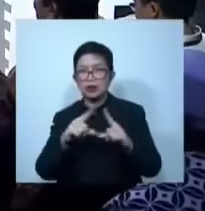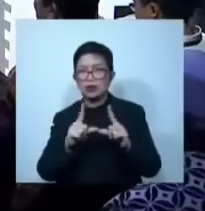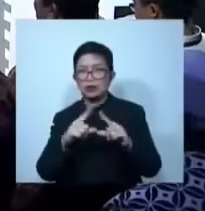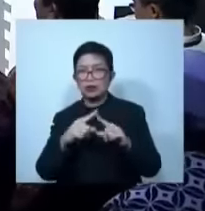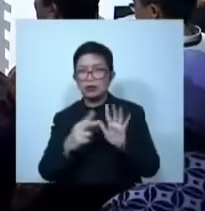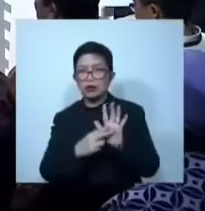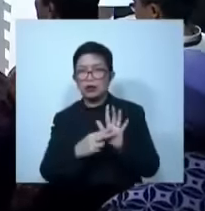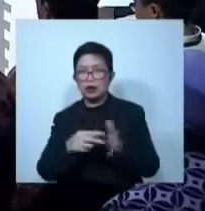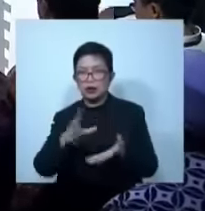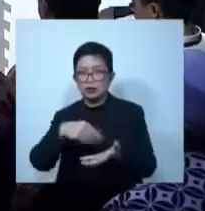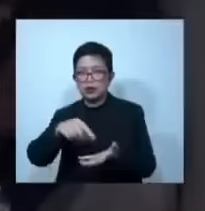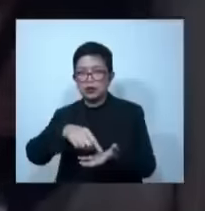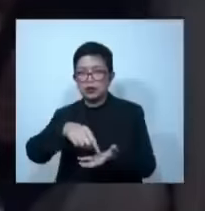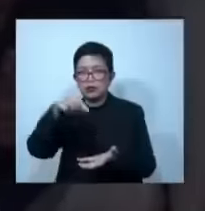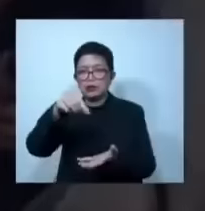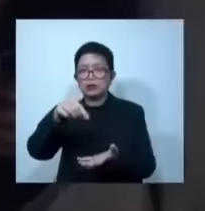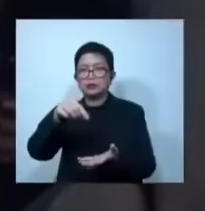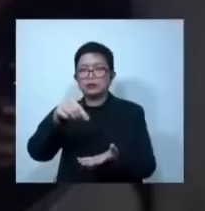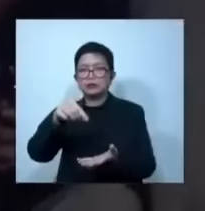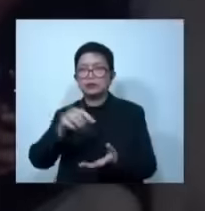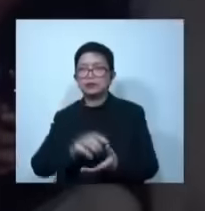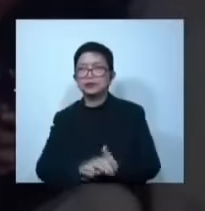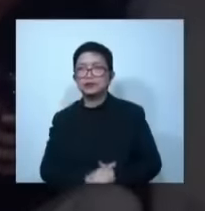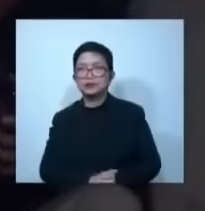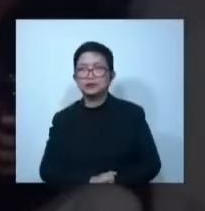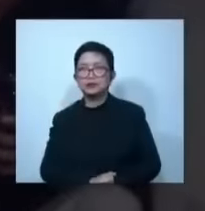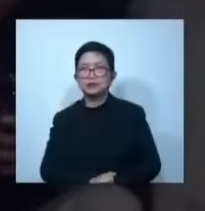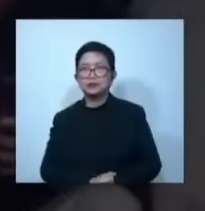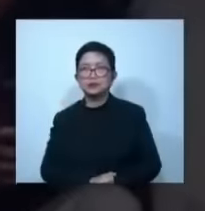mengambil pertanyaan dari Fishbowl. Kami persilakan Bapak.